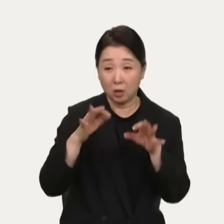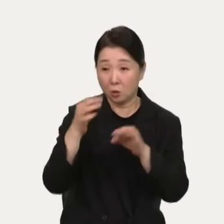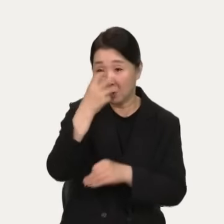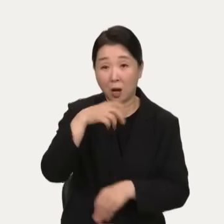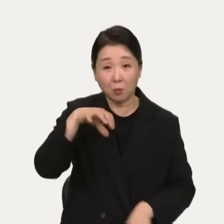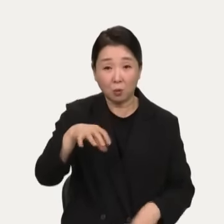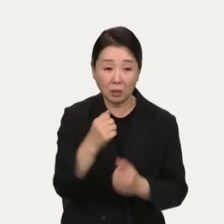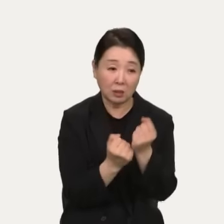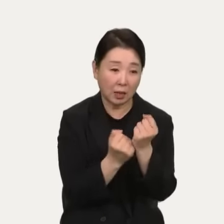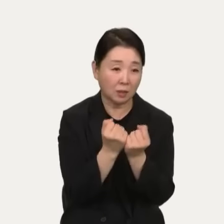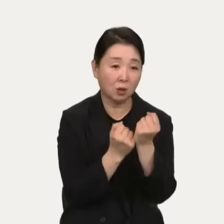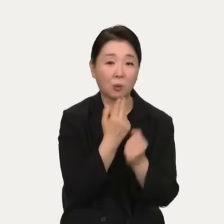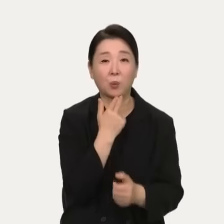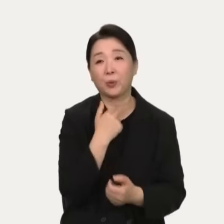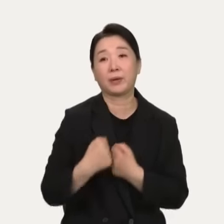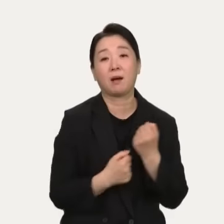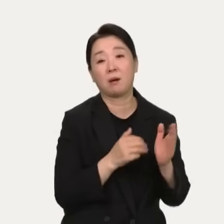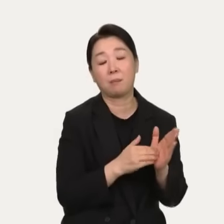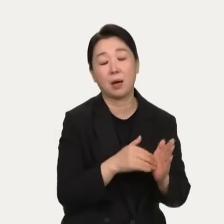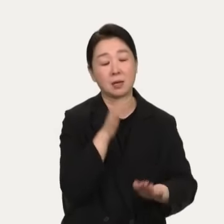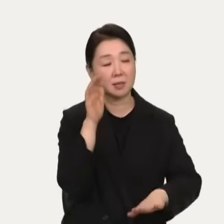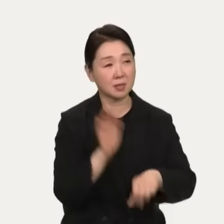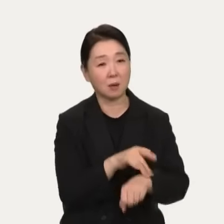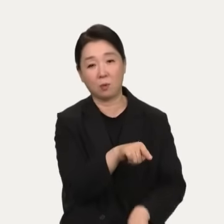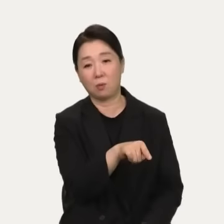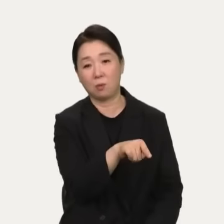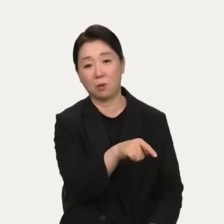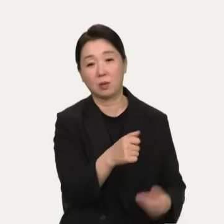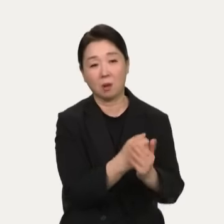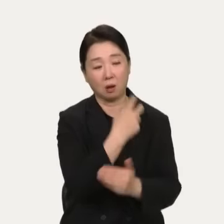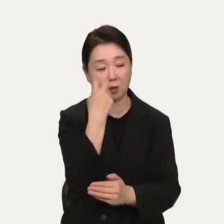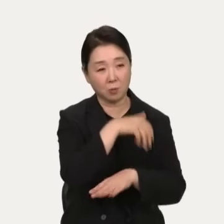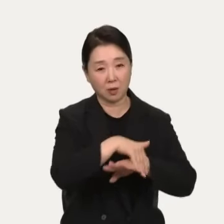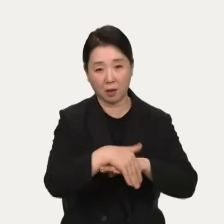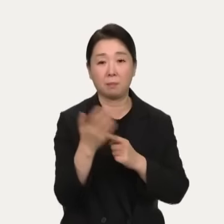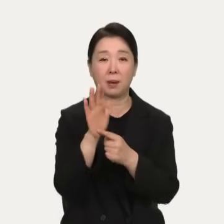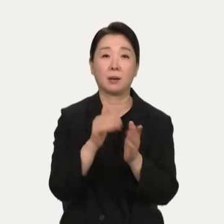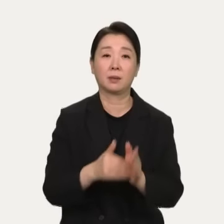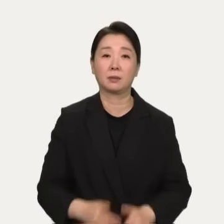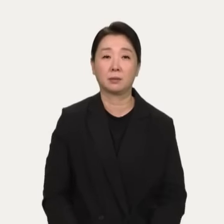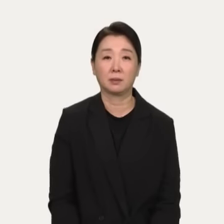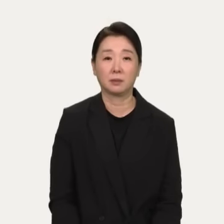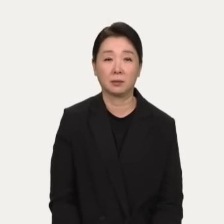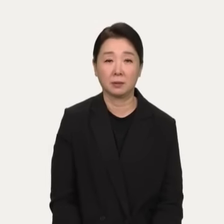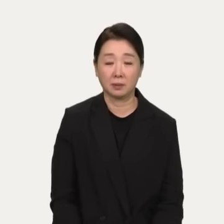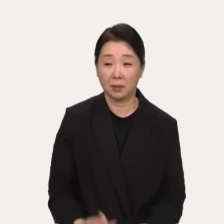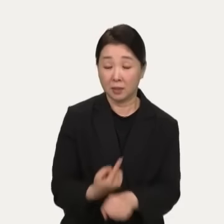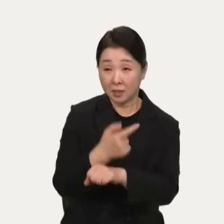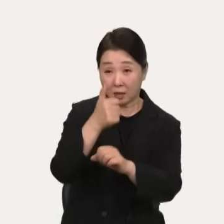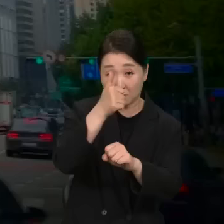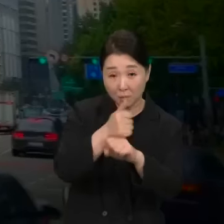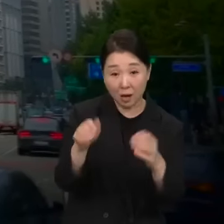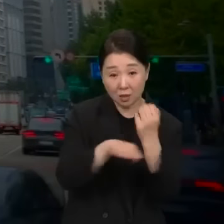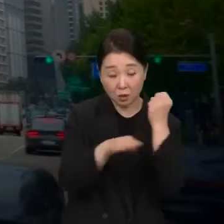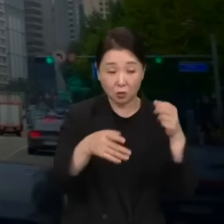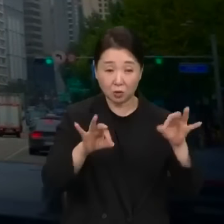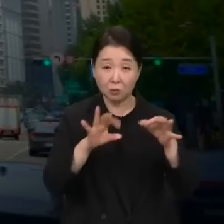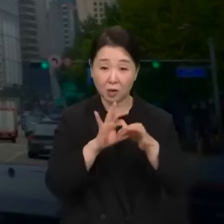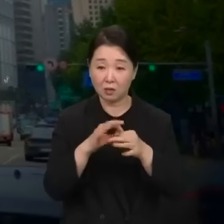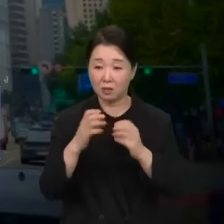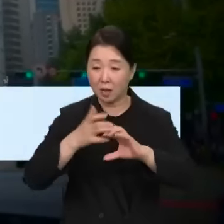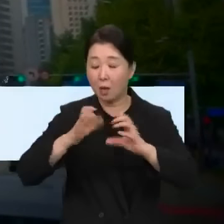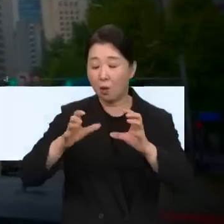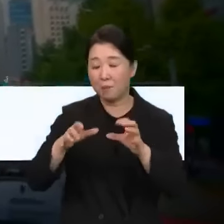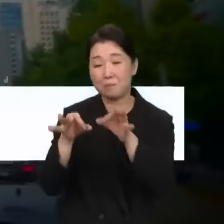제대로 설명하지 않았다면 잘못된 행위라며 점검 계획을 밝혔습니다. 지난해 말 기준 금융권 해외 부동산